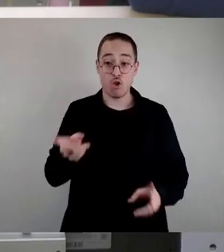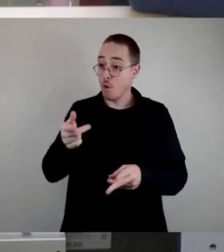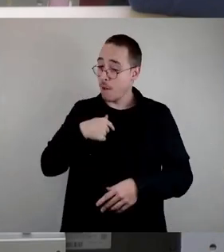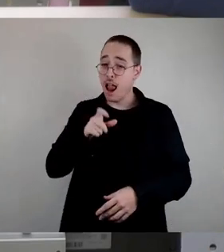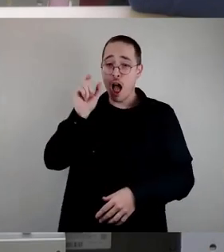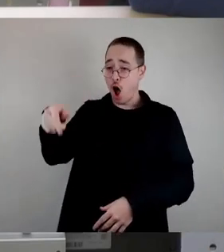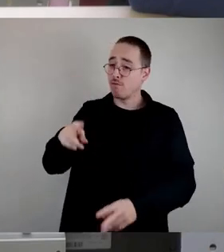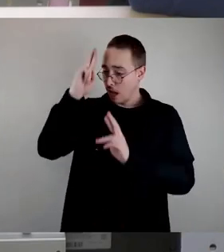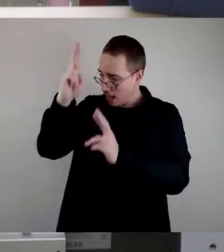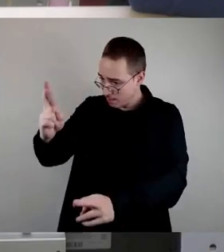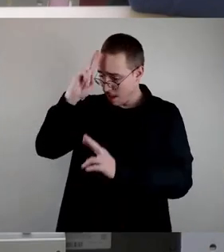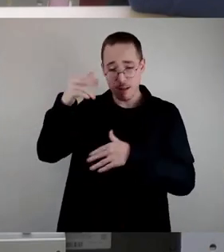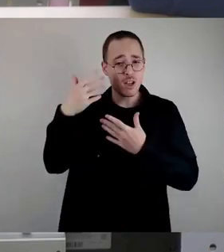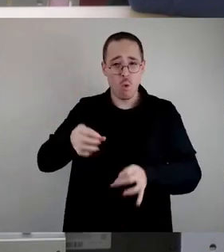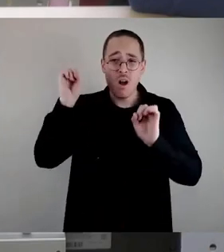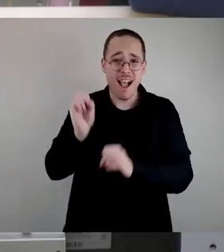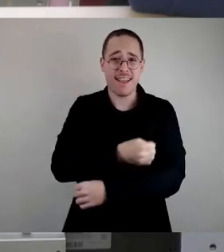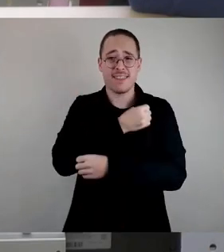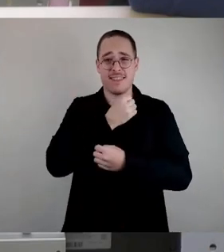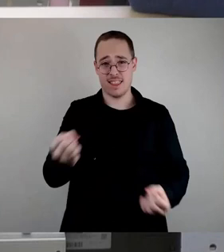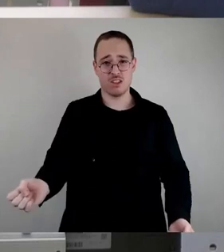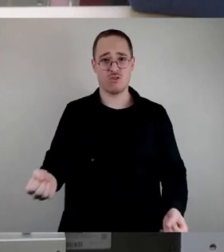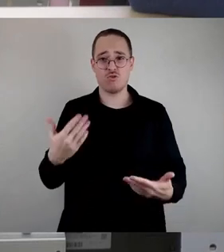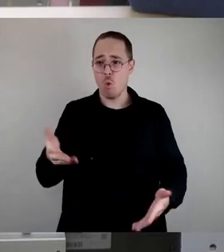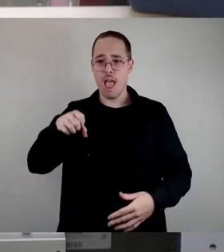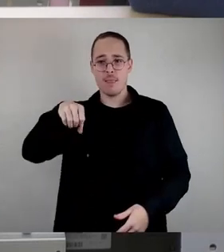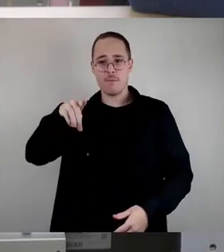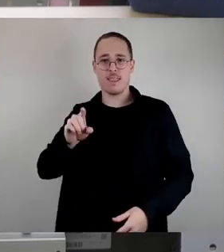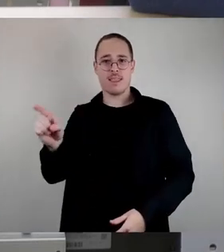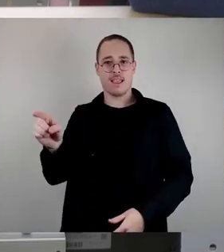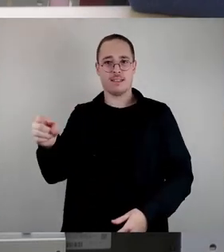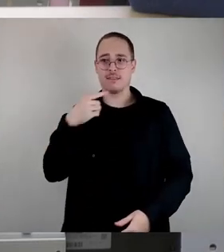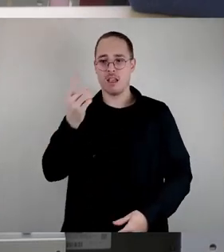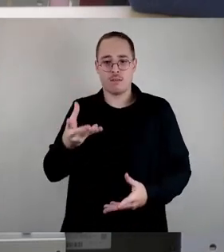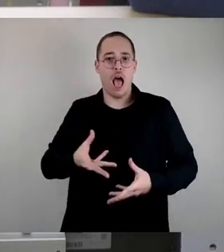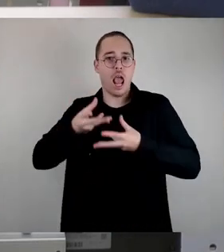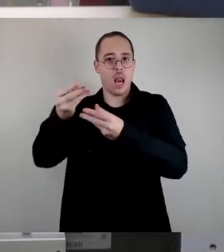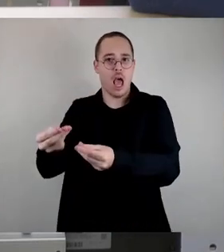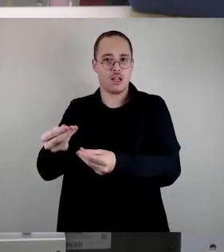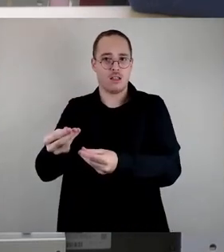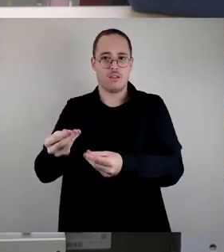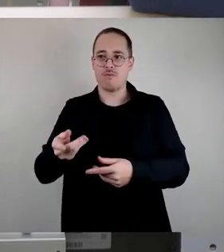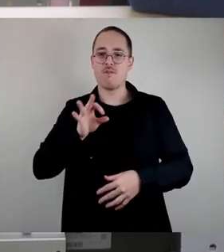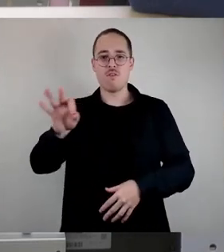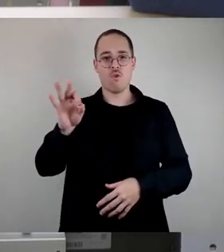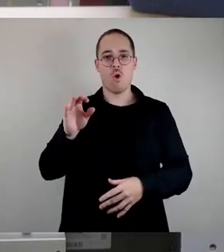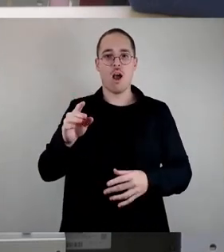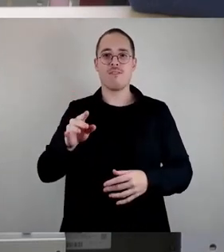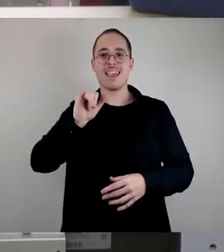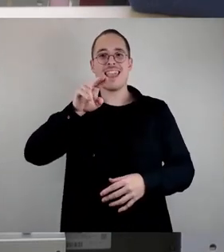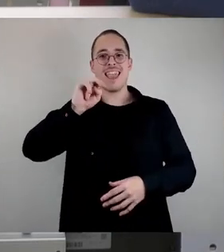muss ich ja ganz klar sagen, dass die SPD einlädt zu informellen Runden, wo nicht alle eingeladen sind, alle Bauausschussmitglieder und nicht